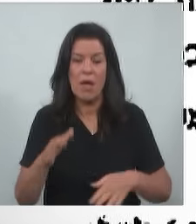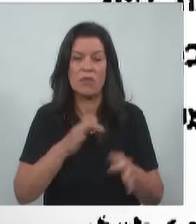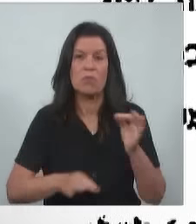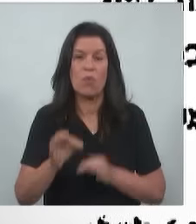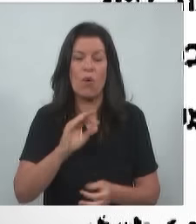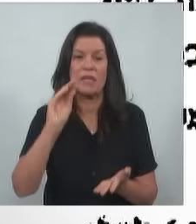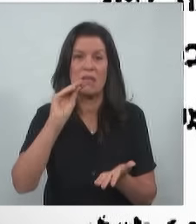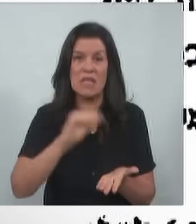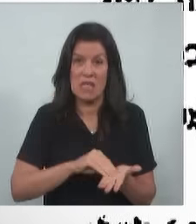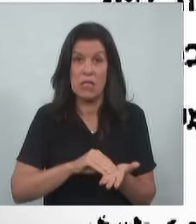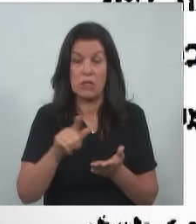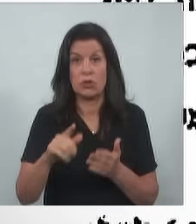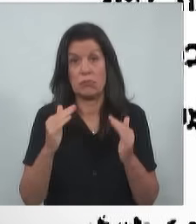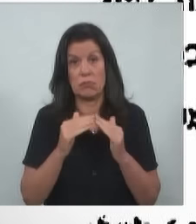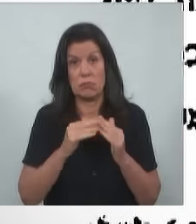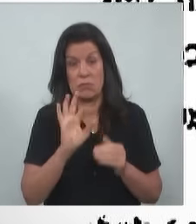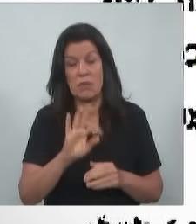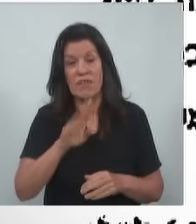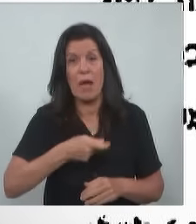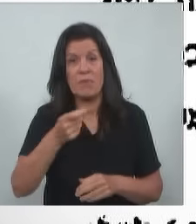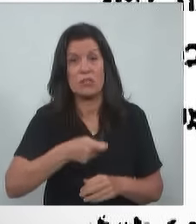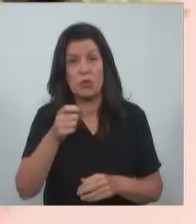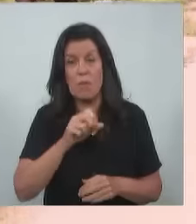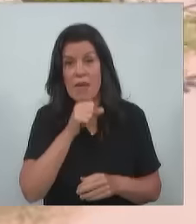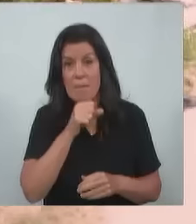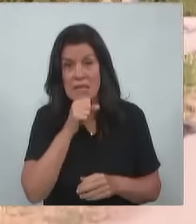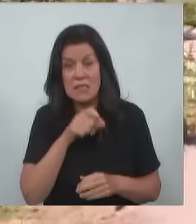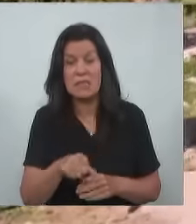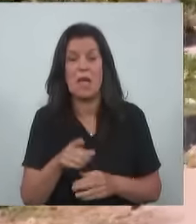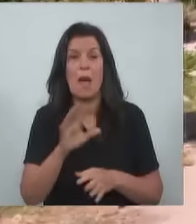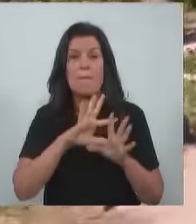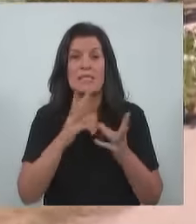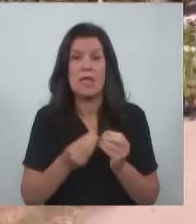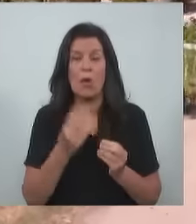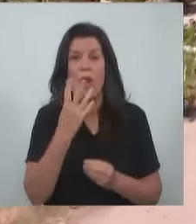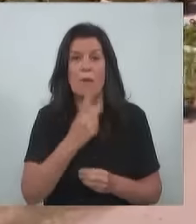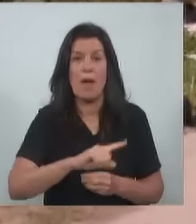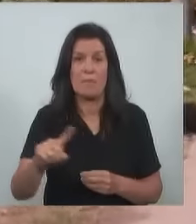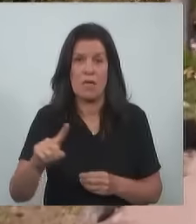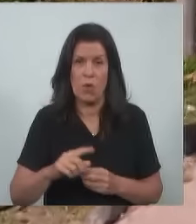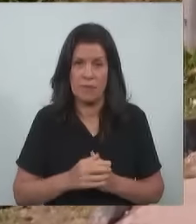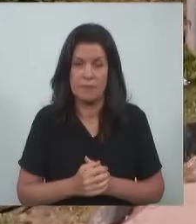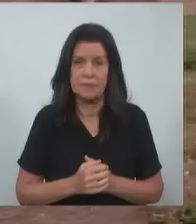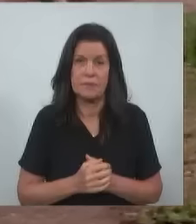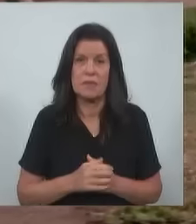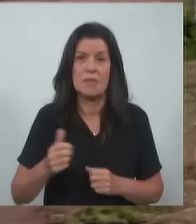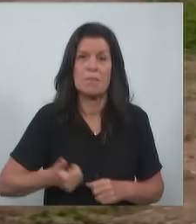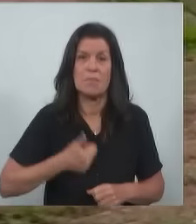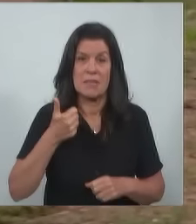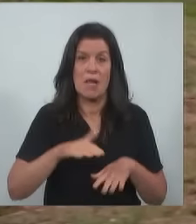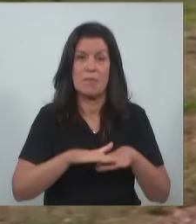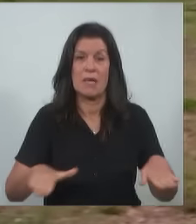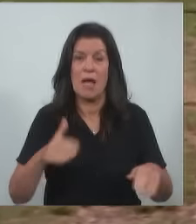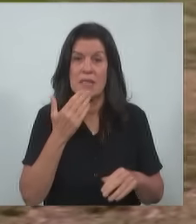בבתיהם, ותשלומי פנסיה בסך 14 מיליון שקלים. מנהל מקרקעי ישראל מאפשרת